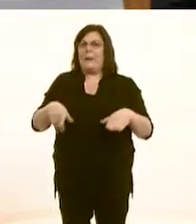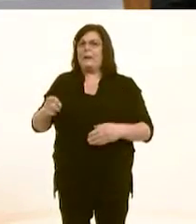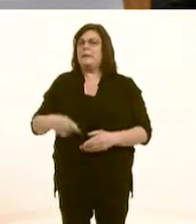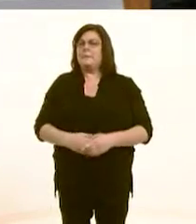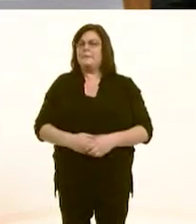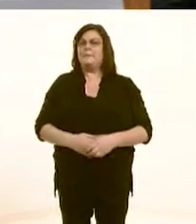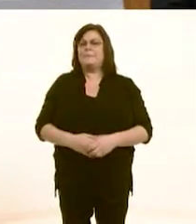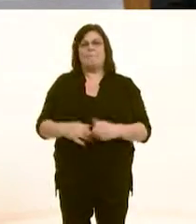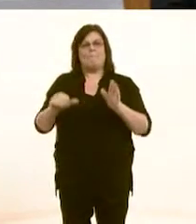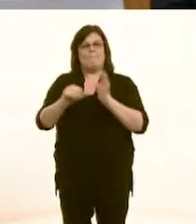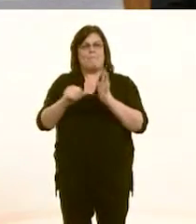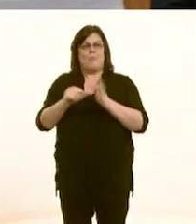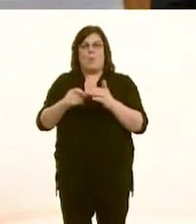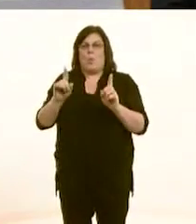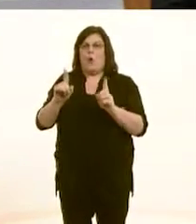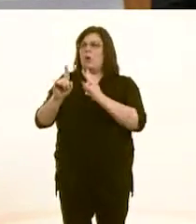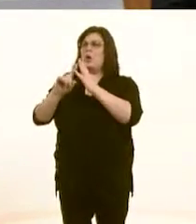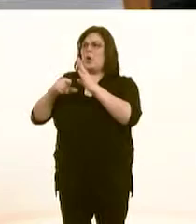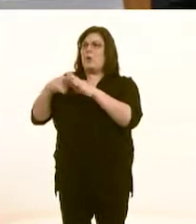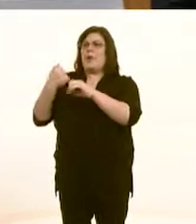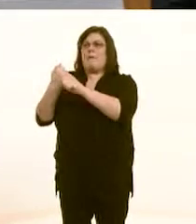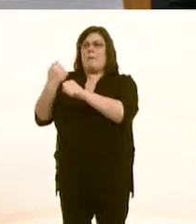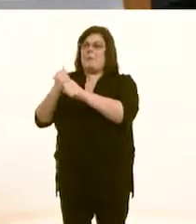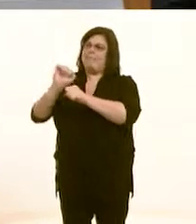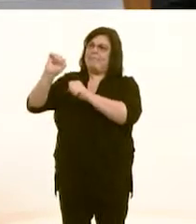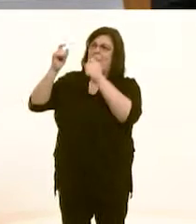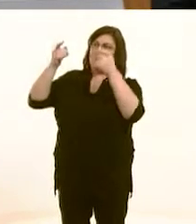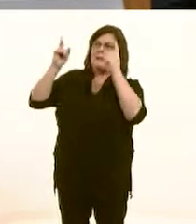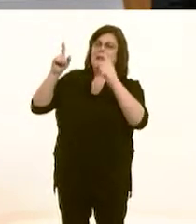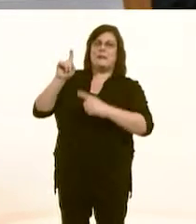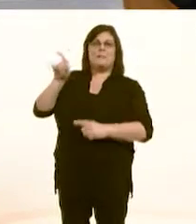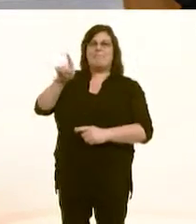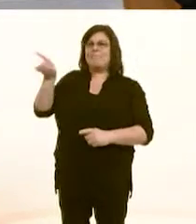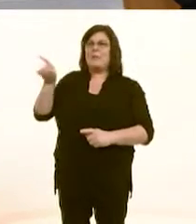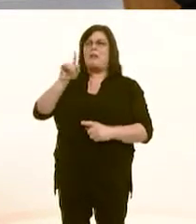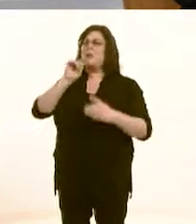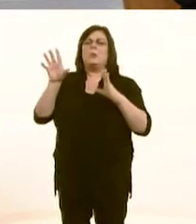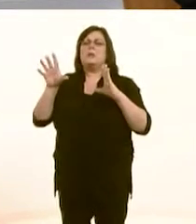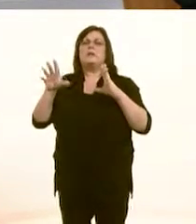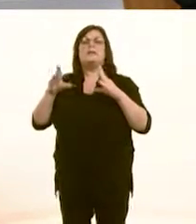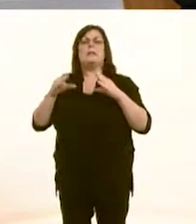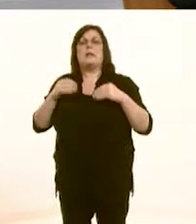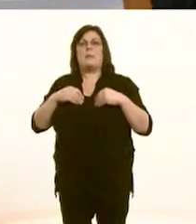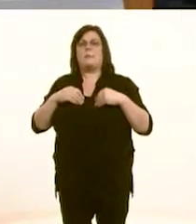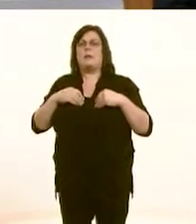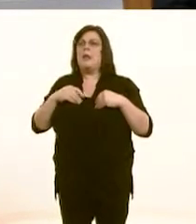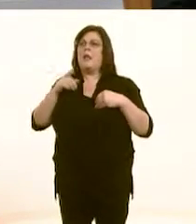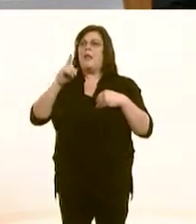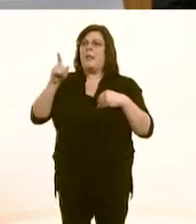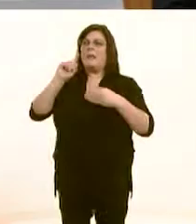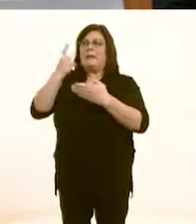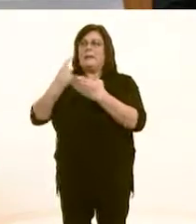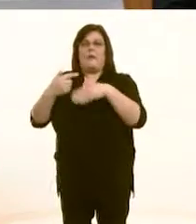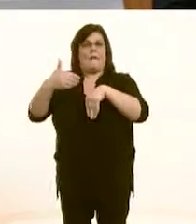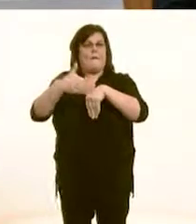San Steffan sydd ddim yn, yn derbyn bod hwn yn rhywbeth sydd yn ffeithio y gwledydd eraill yn y Dynas Unedig ac yn